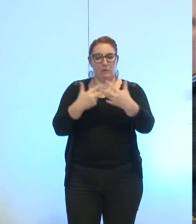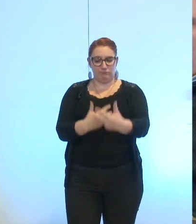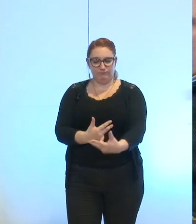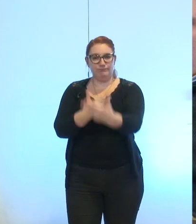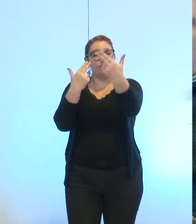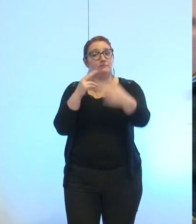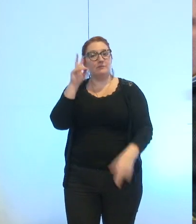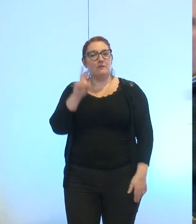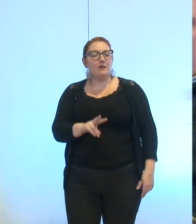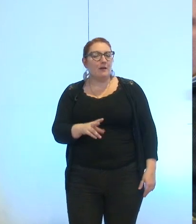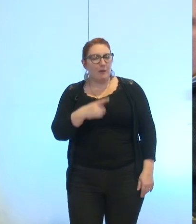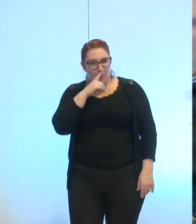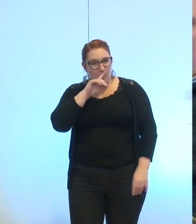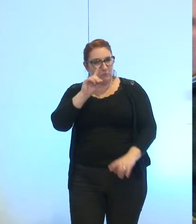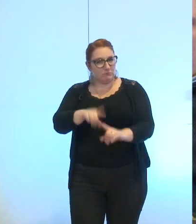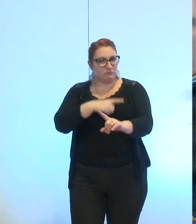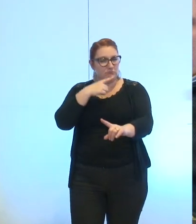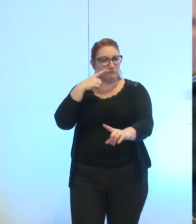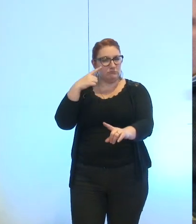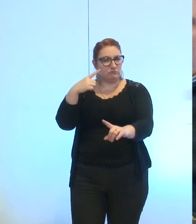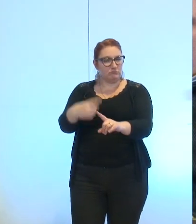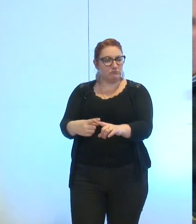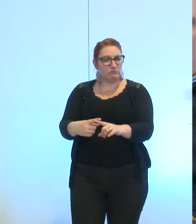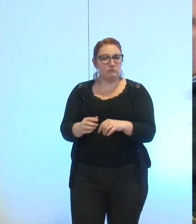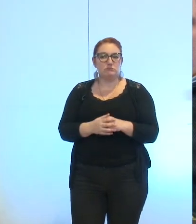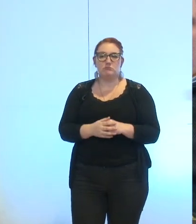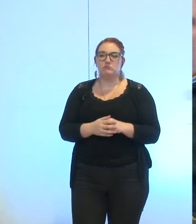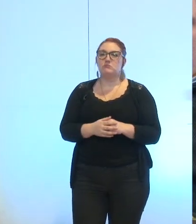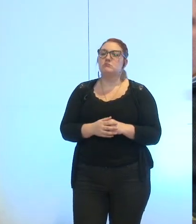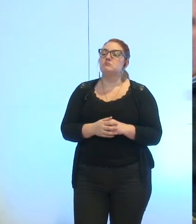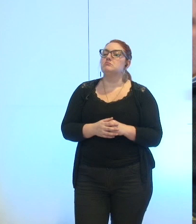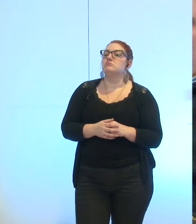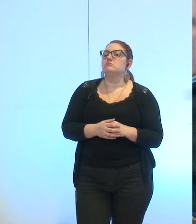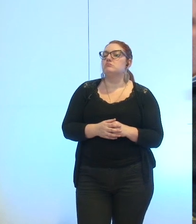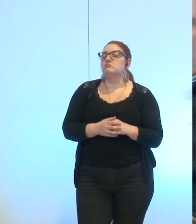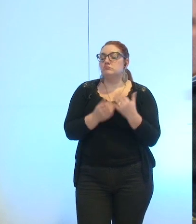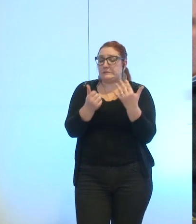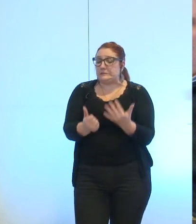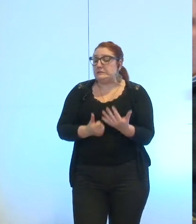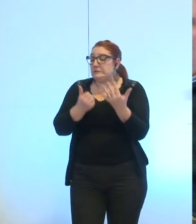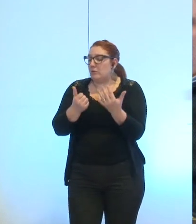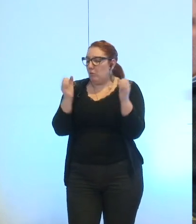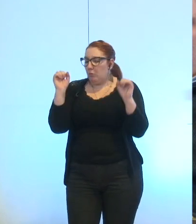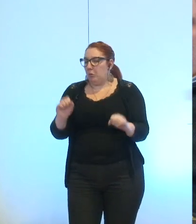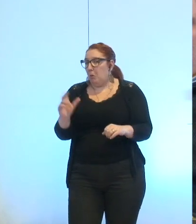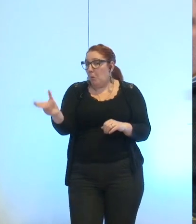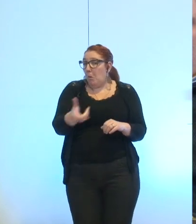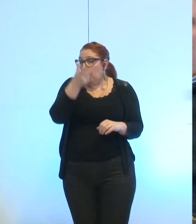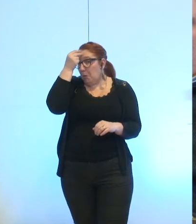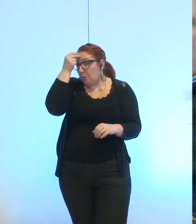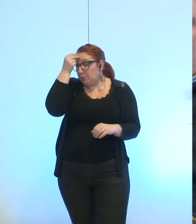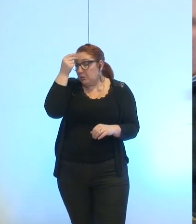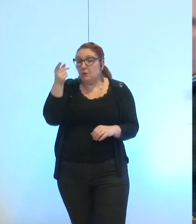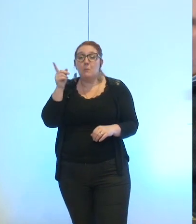réalité bien singulier on aurait compris qu'il porte sur 6 ans puisque vous dites